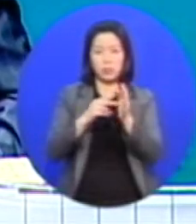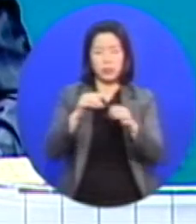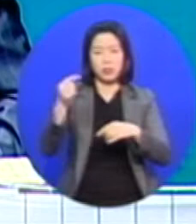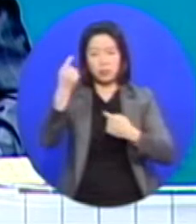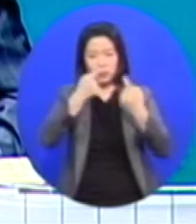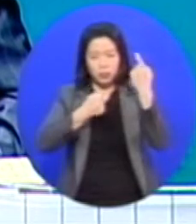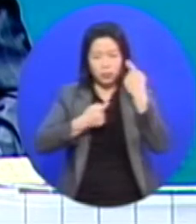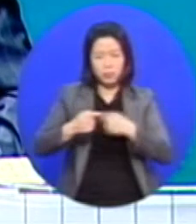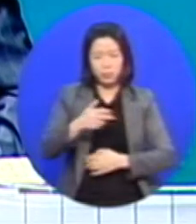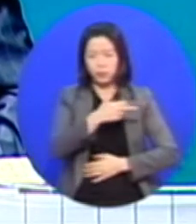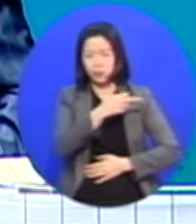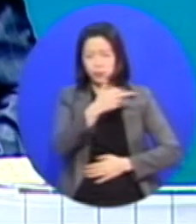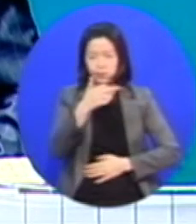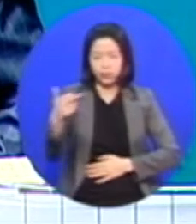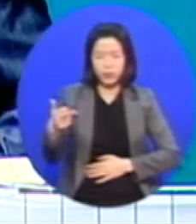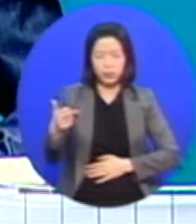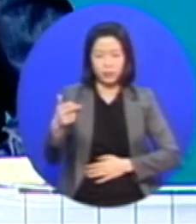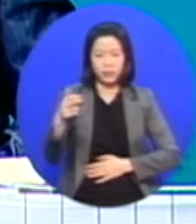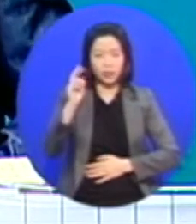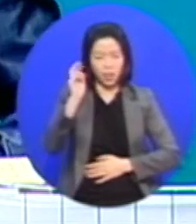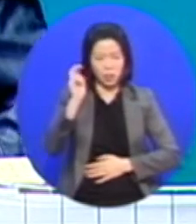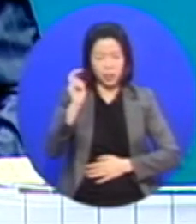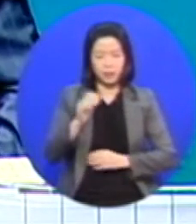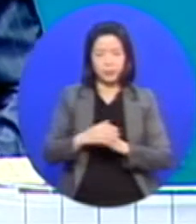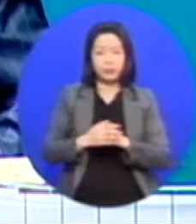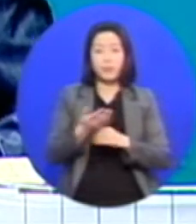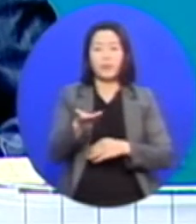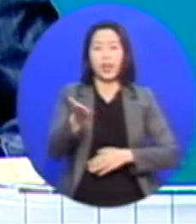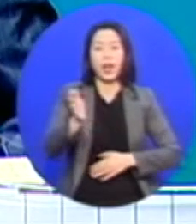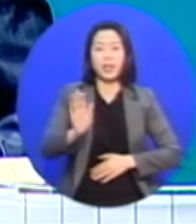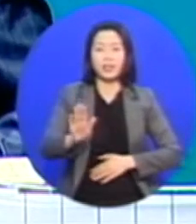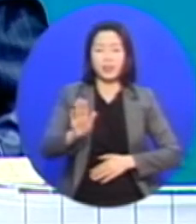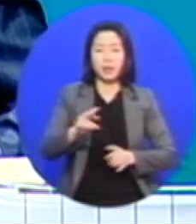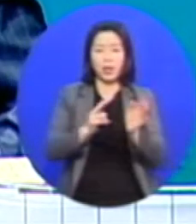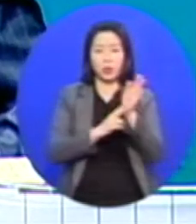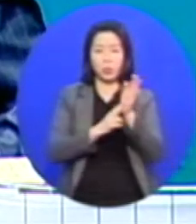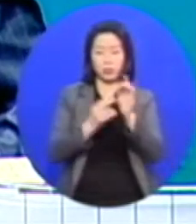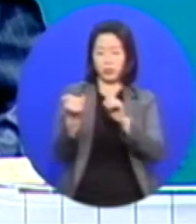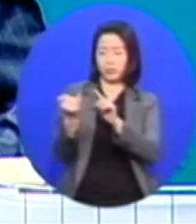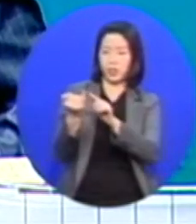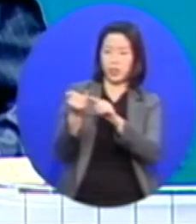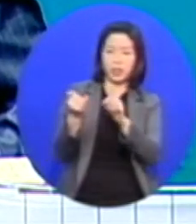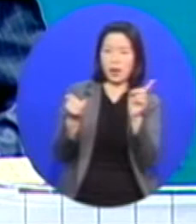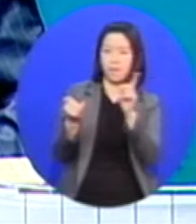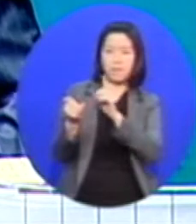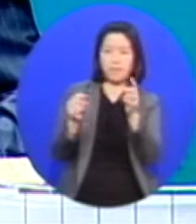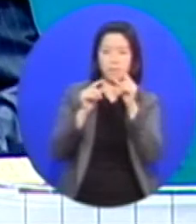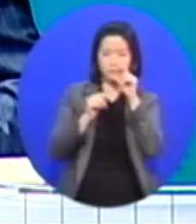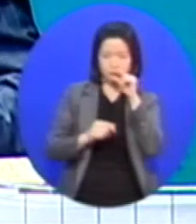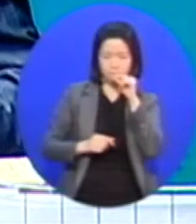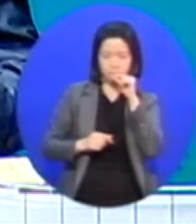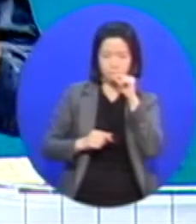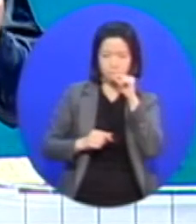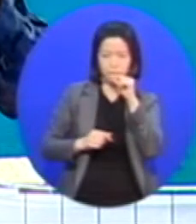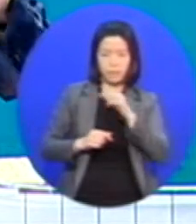되었을까 근데 요 분 아내에게 아무 말 안 했어 그는